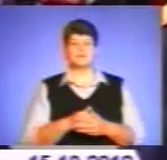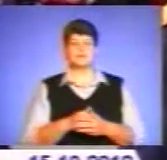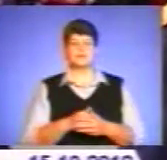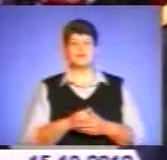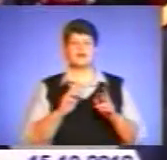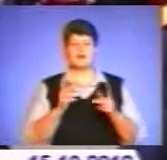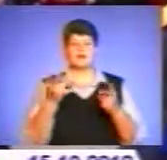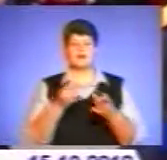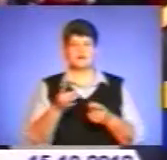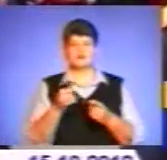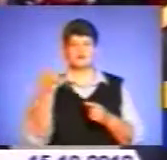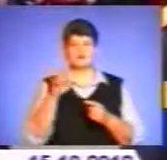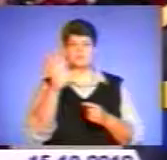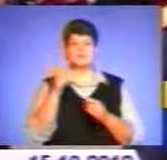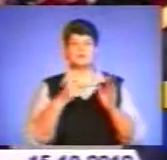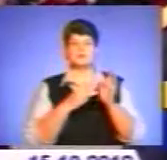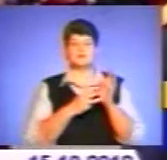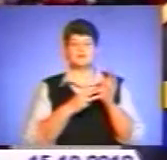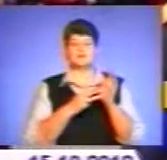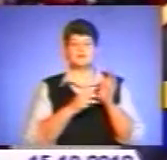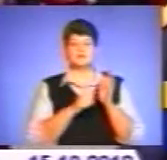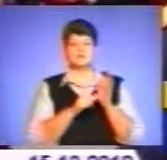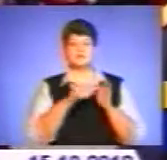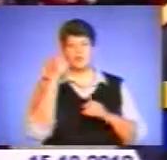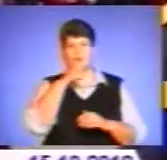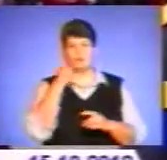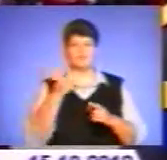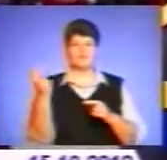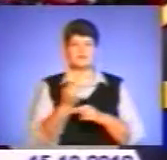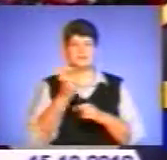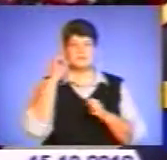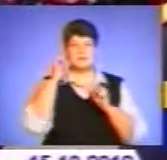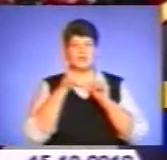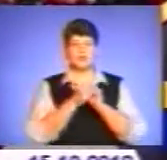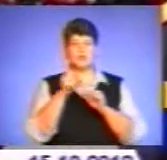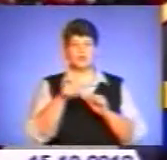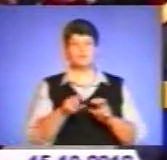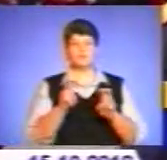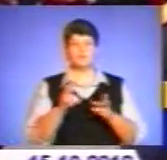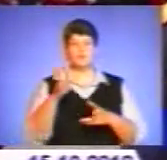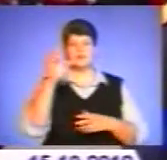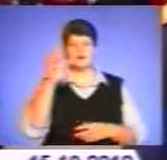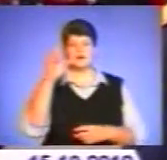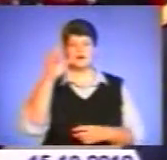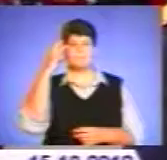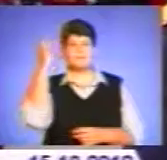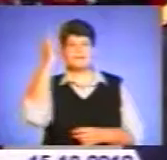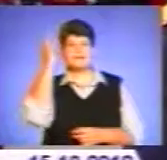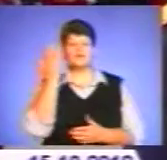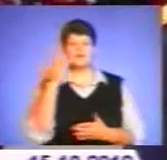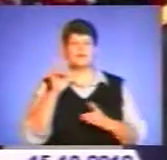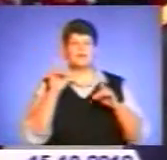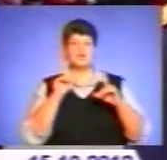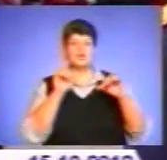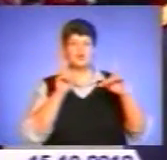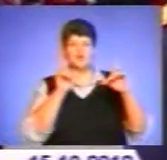з 1530 року двічі пам'ятали тут присутність Богдана Хмельницького, який і йшов походом